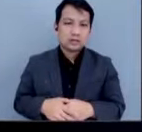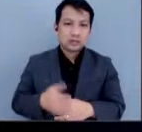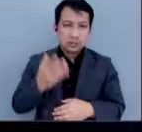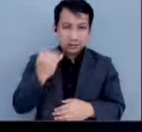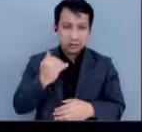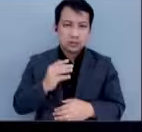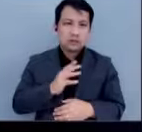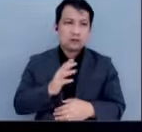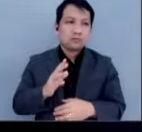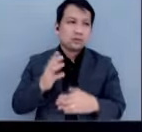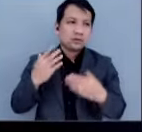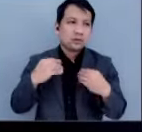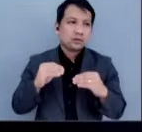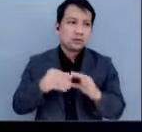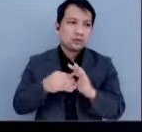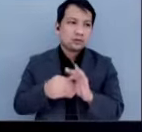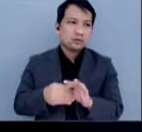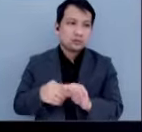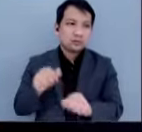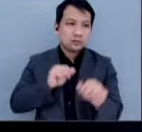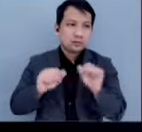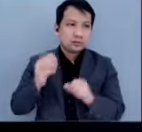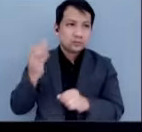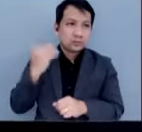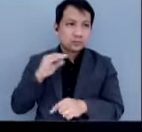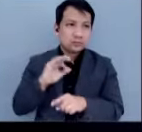at healed na raw ang aktres nitong February.